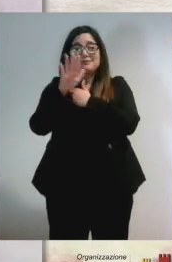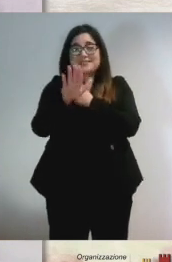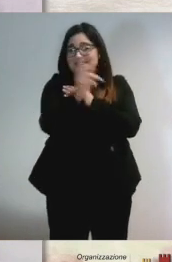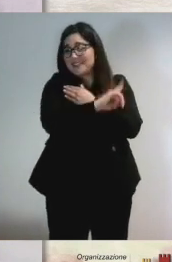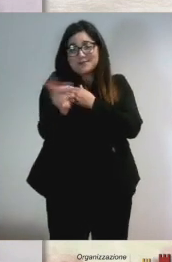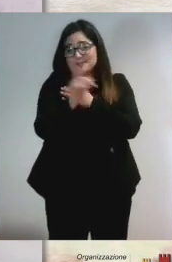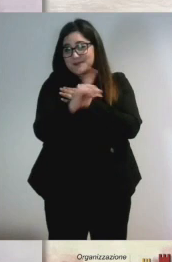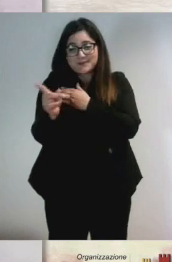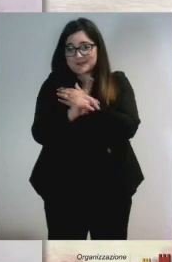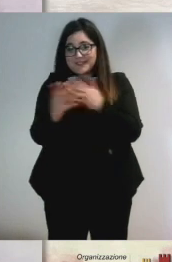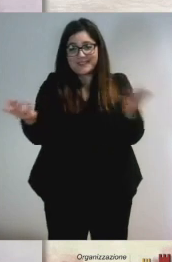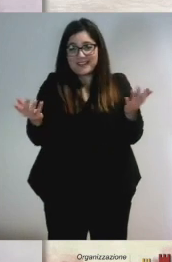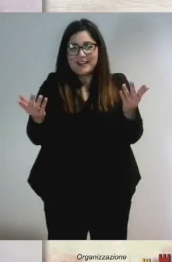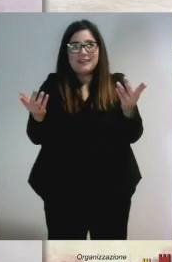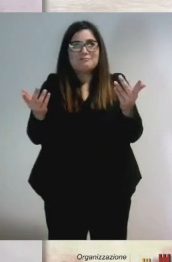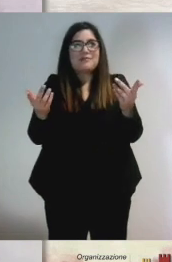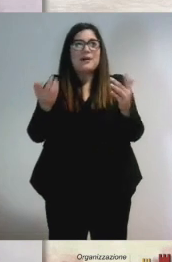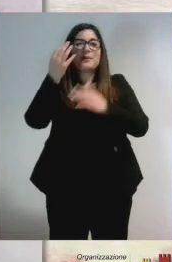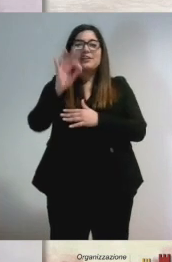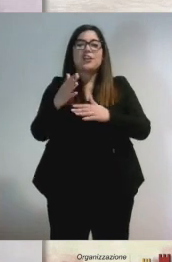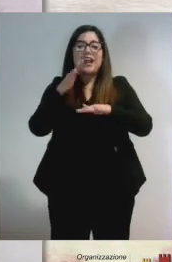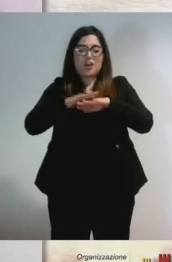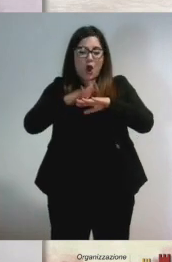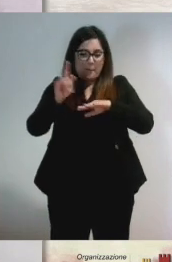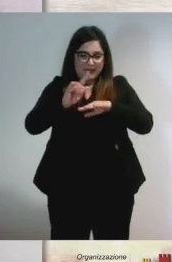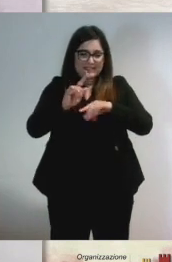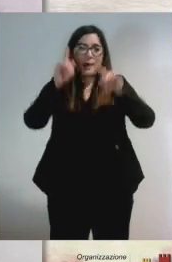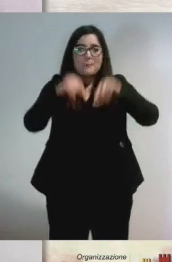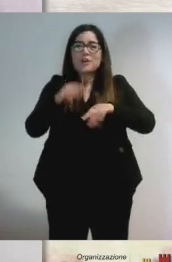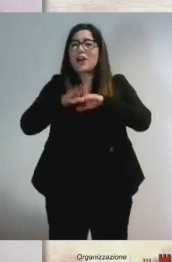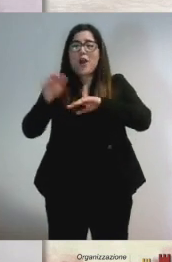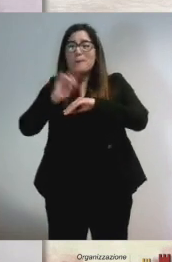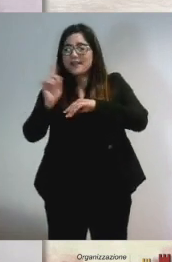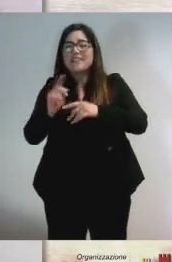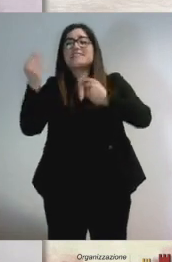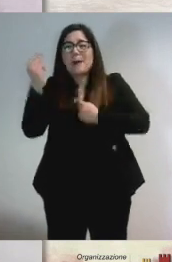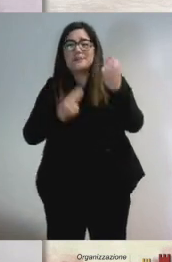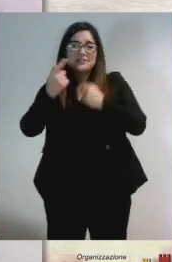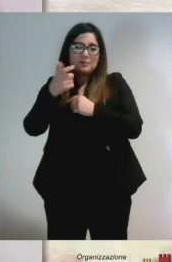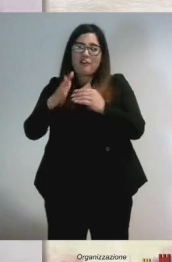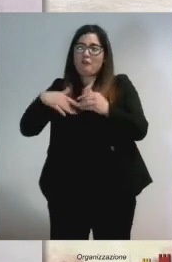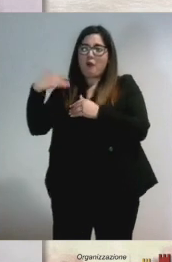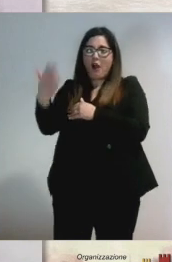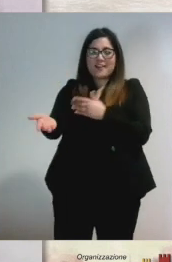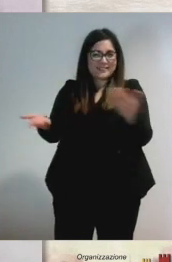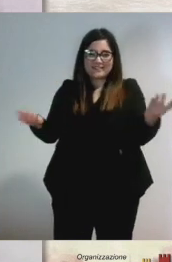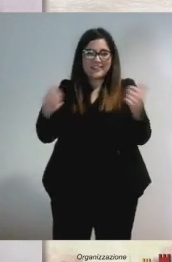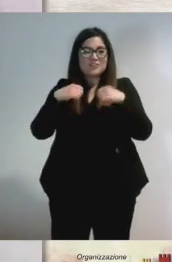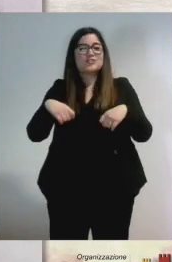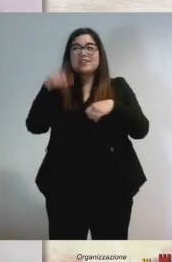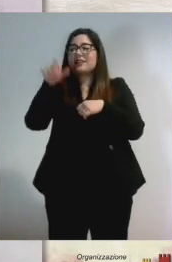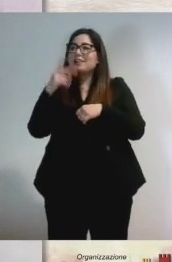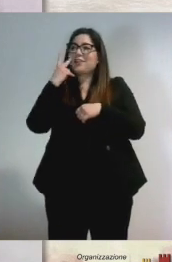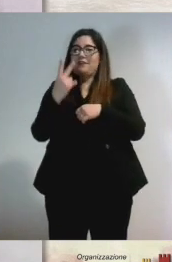ma non sono i tuoi nemmeno per competenza amministrativa Cioè nel senso che sono anche fuori il cittadino quando vede una figura